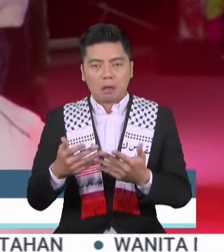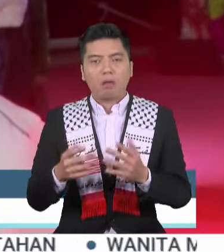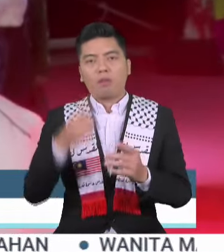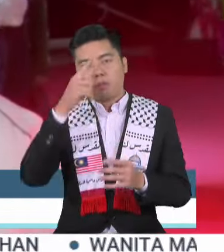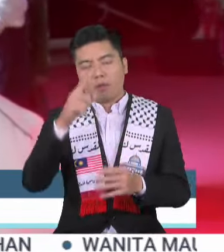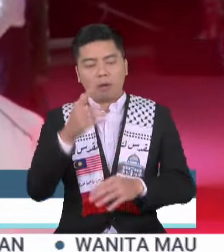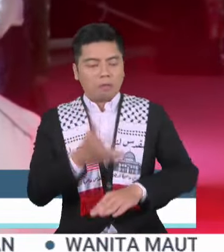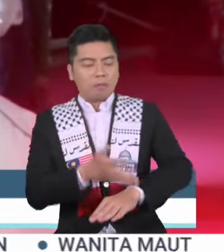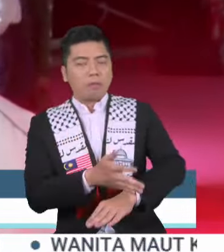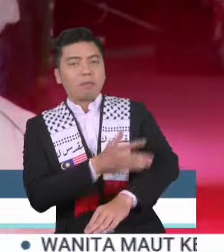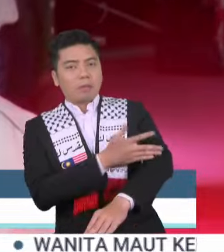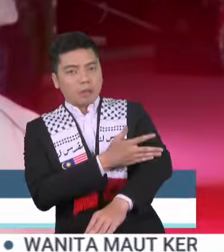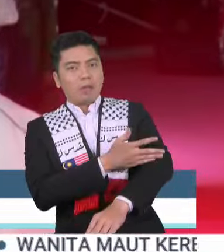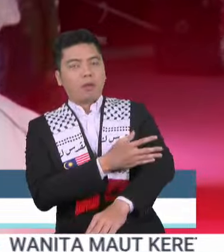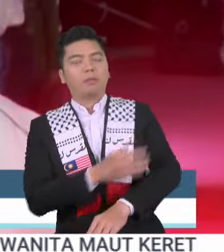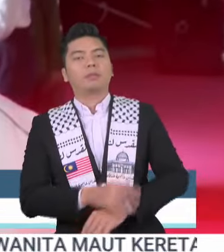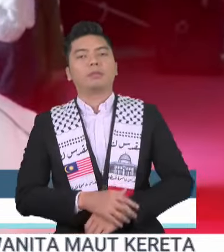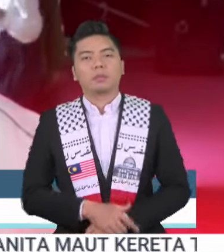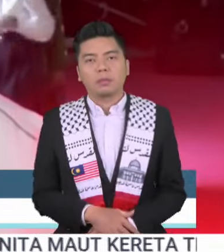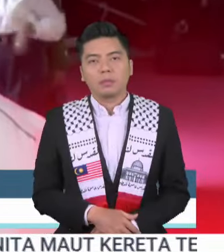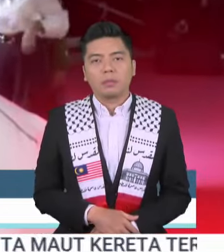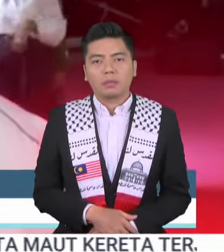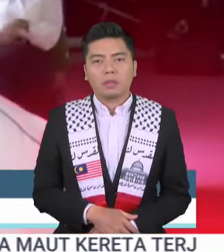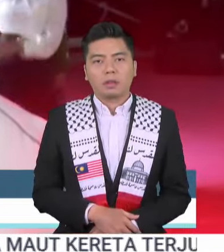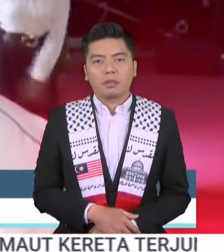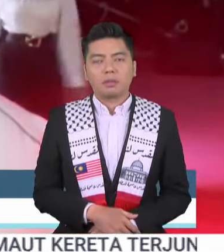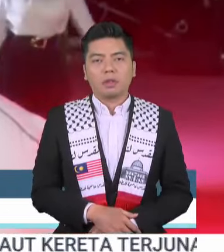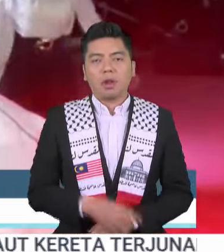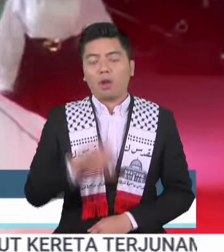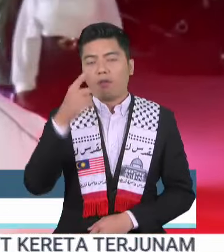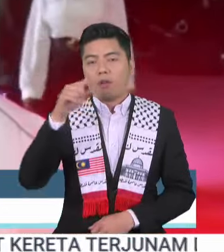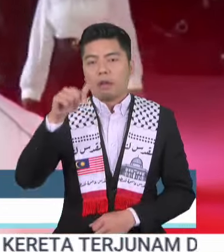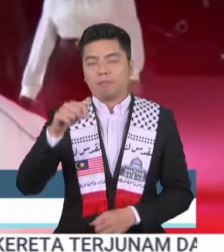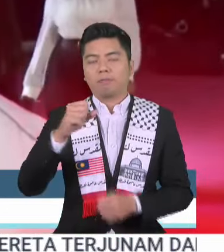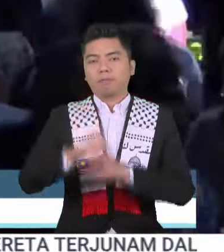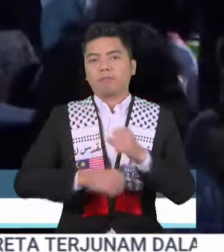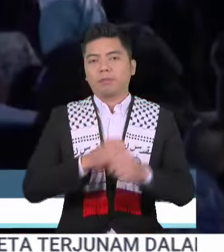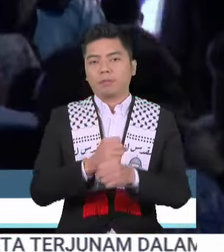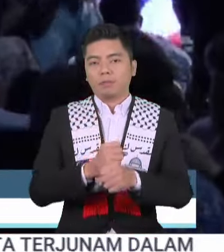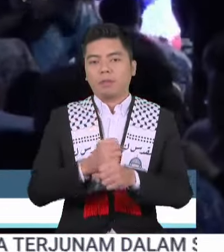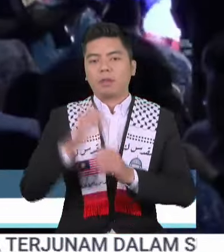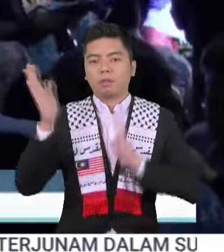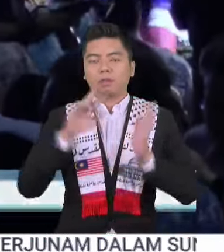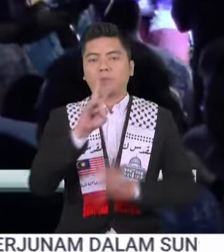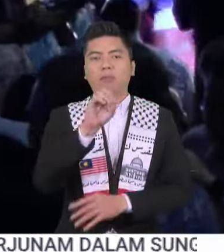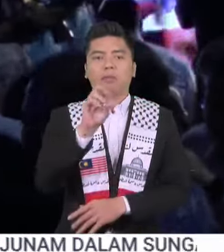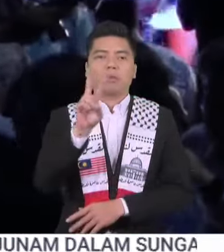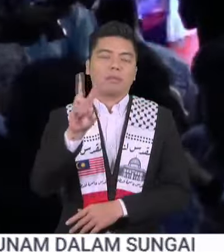2025 dan seterusnya Tahun Melawat Malaysia 2026.